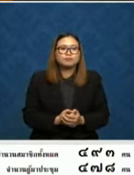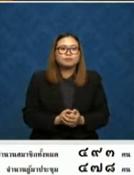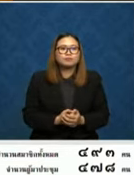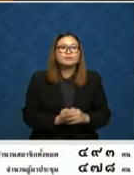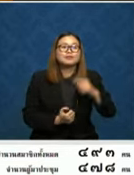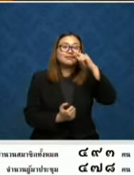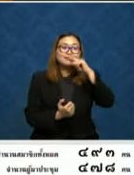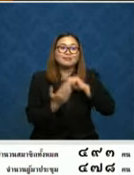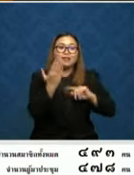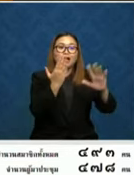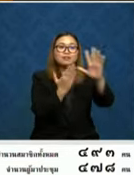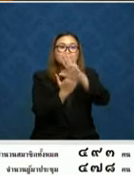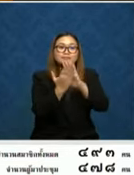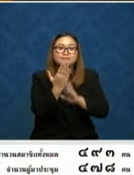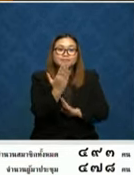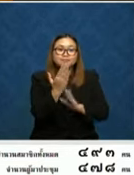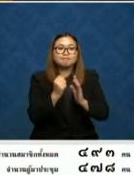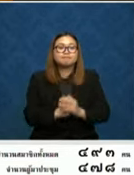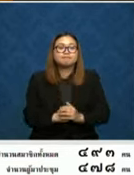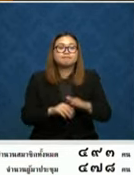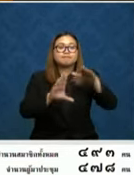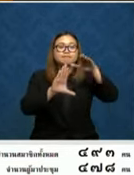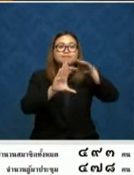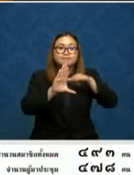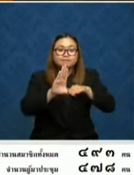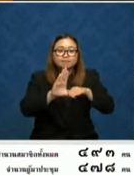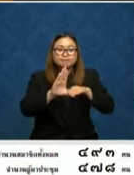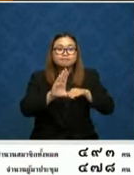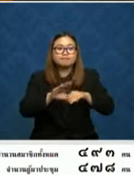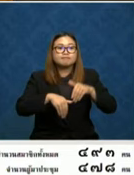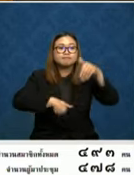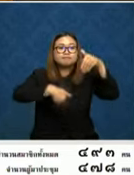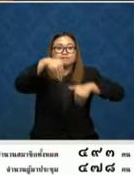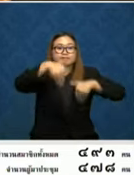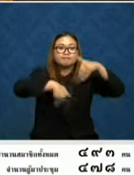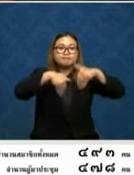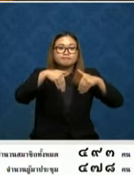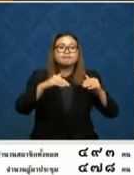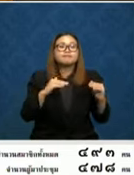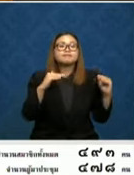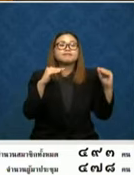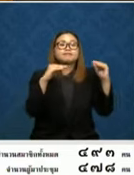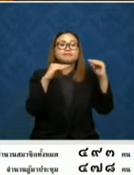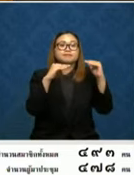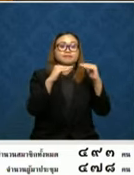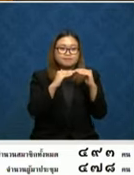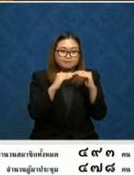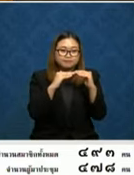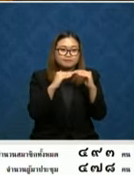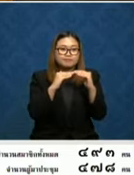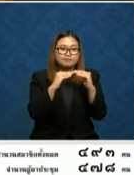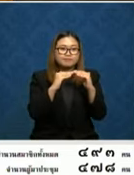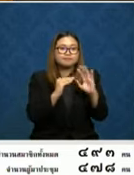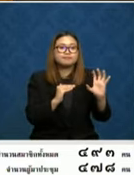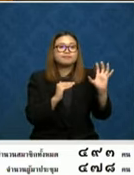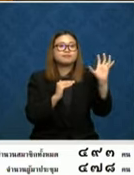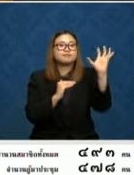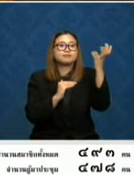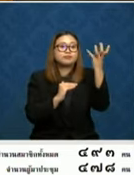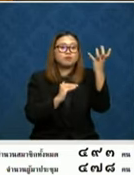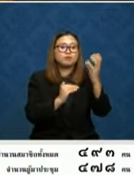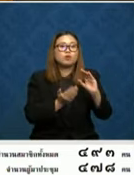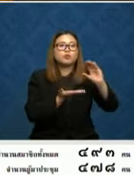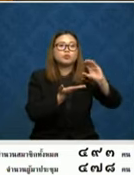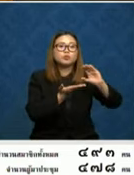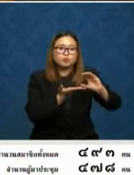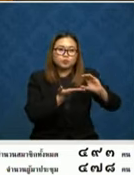ไทยจะเข้าไปสมัครเพื่อรับเลือกตั้งเป็นคณะมนตรีสิทธิมนุษยชนแห่งสหประชาชาติตั้งงบประมาณไว้ไม่มาก